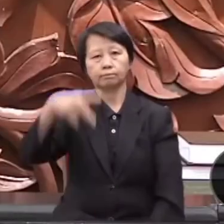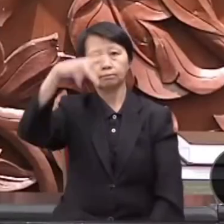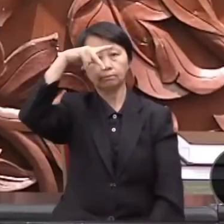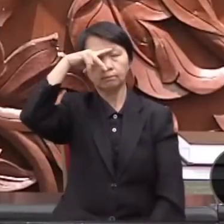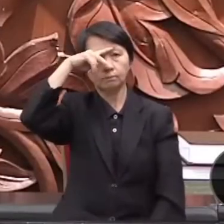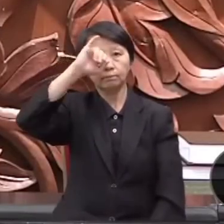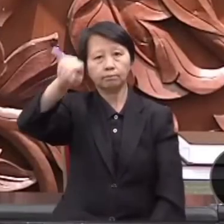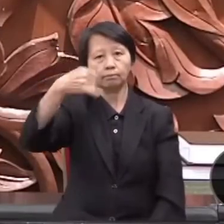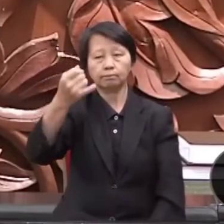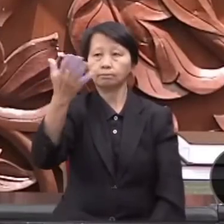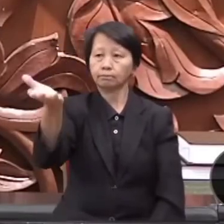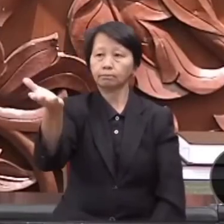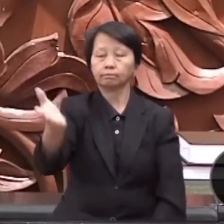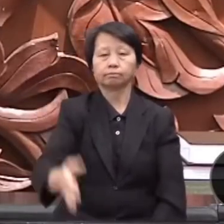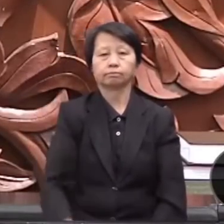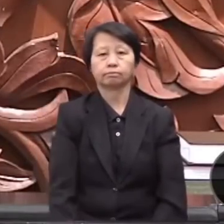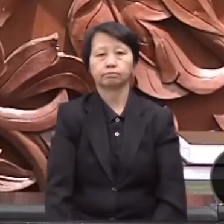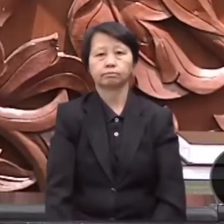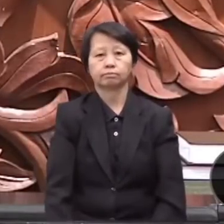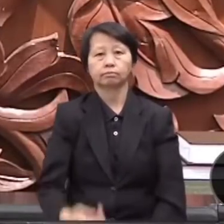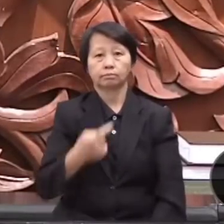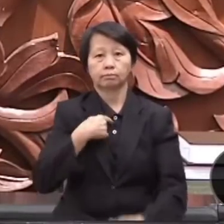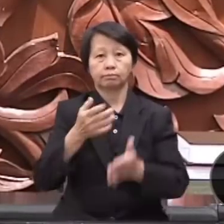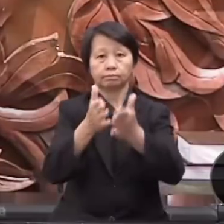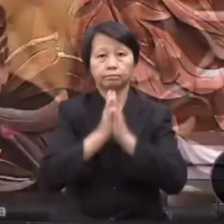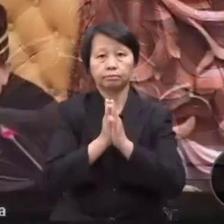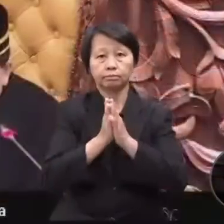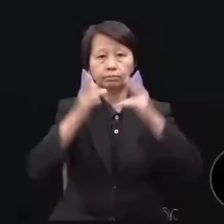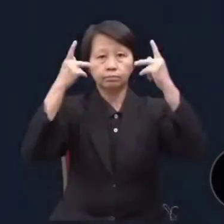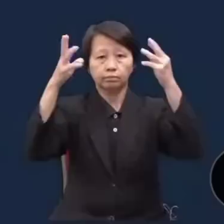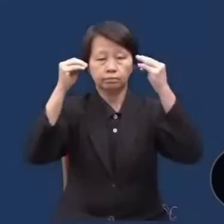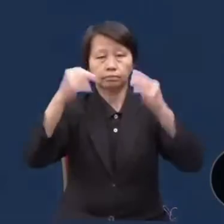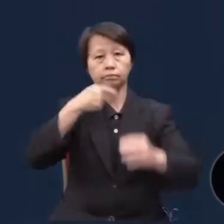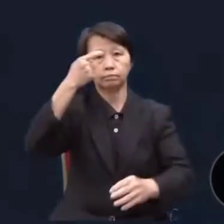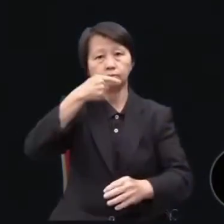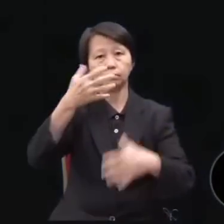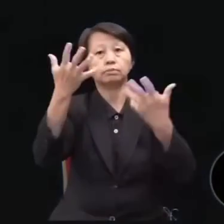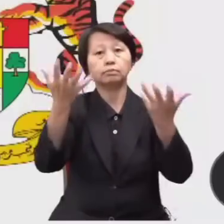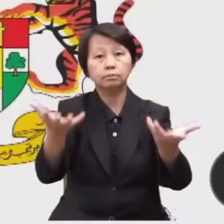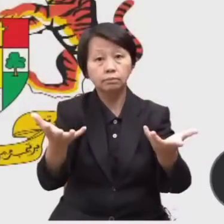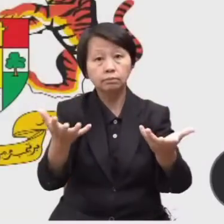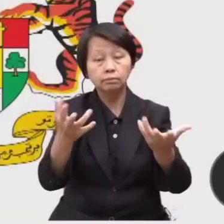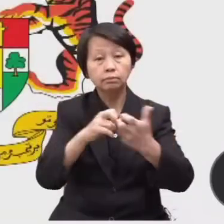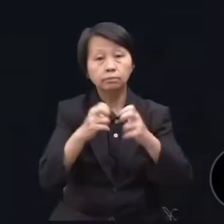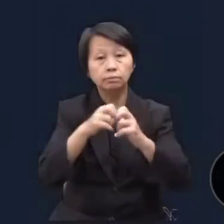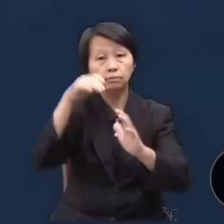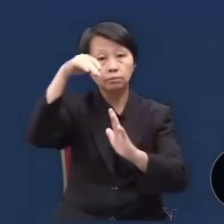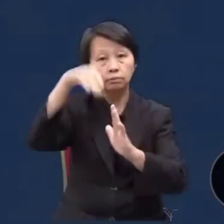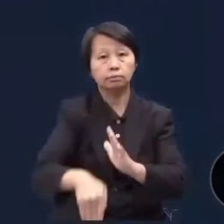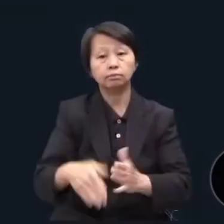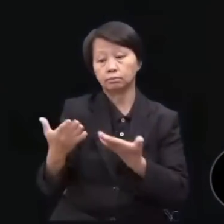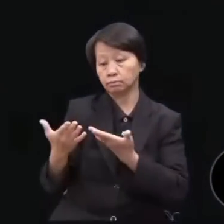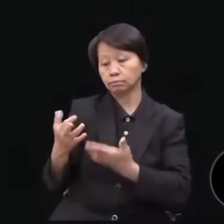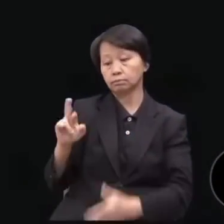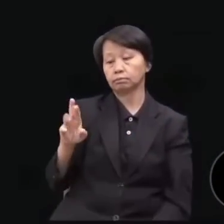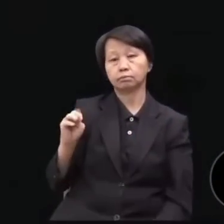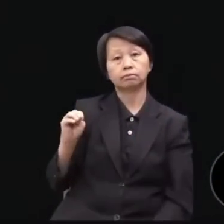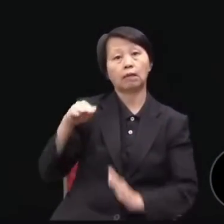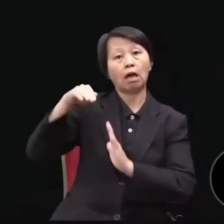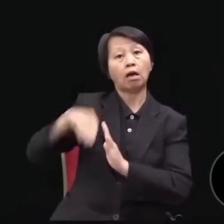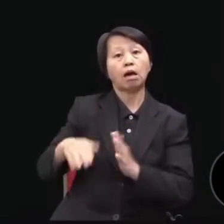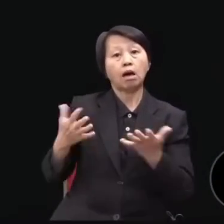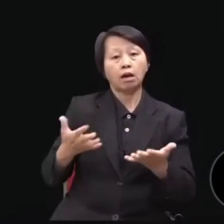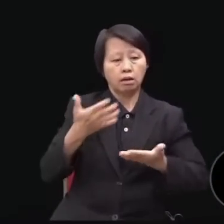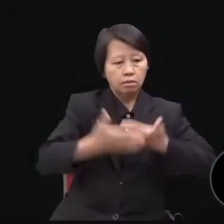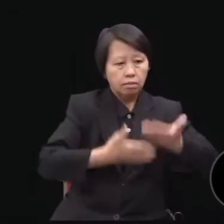Putrajaya. Ketua, saya minta Perdana Menteri menyatakan apakah kesan kejatuhan nilai ringgit kepada